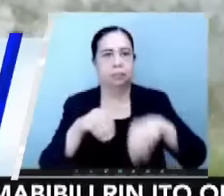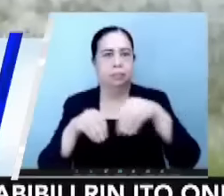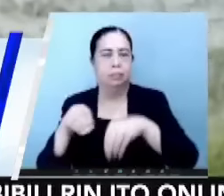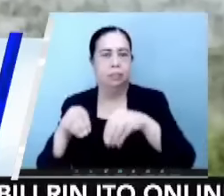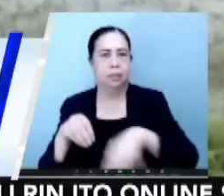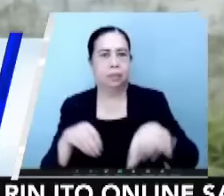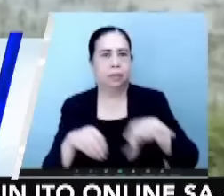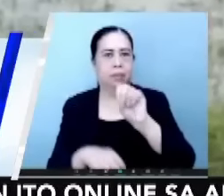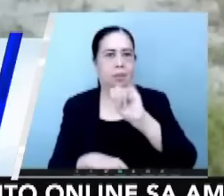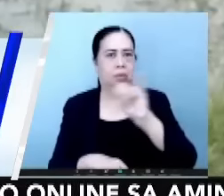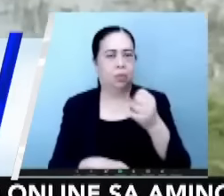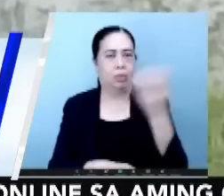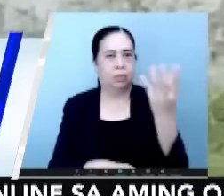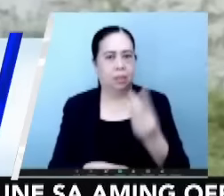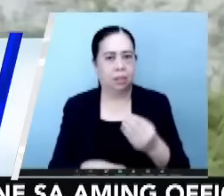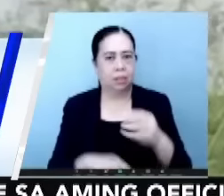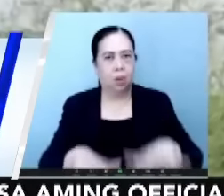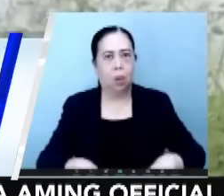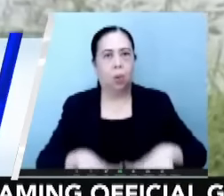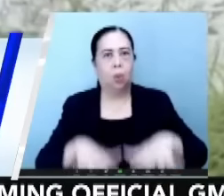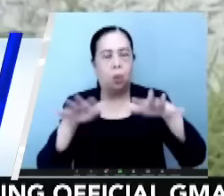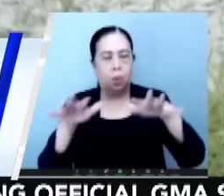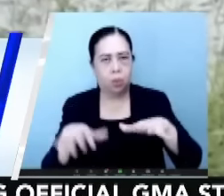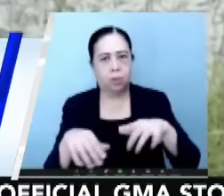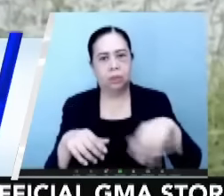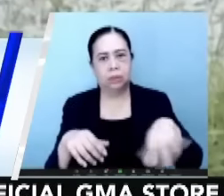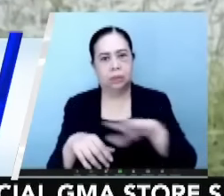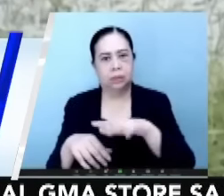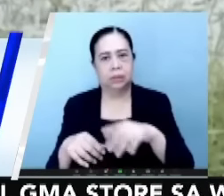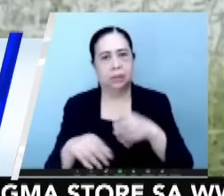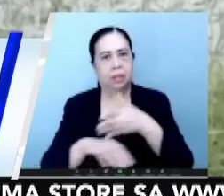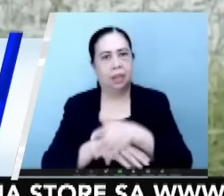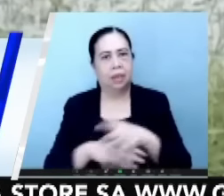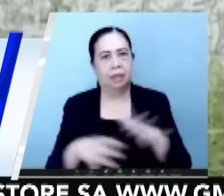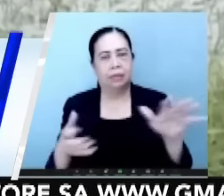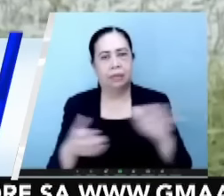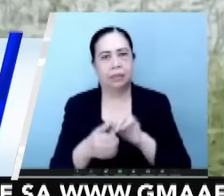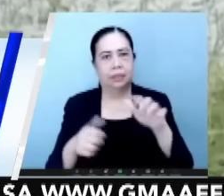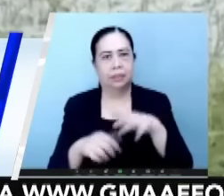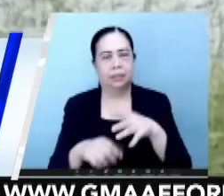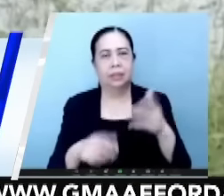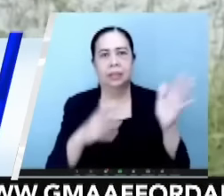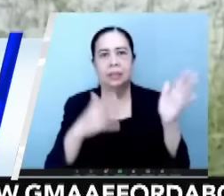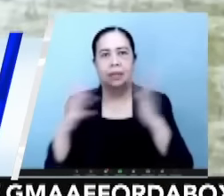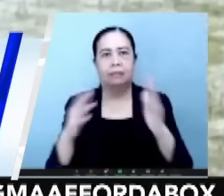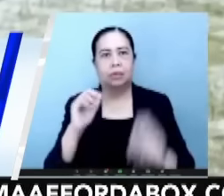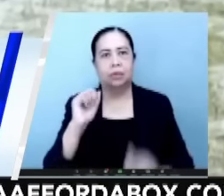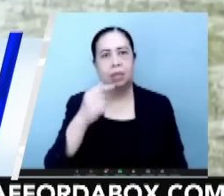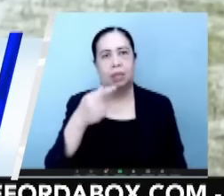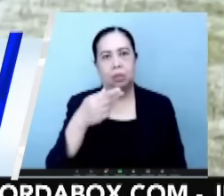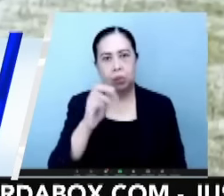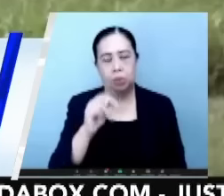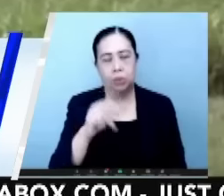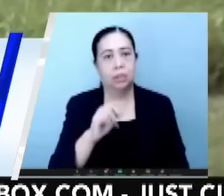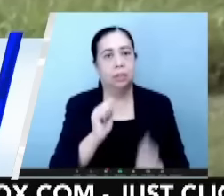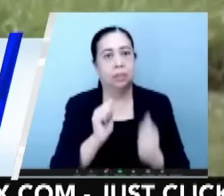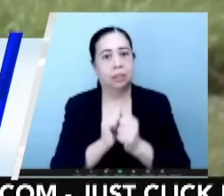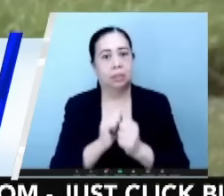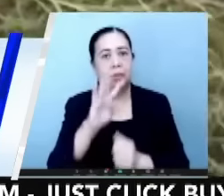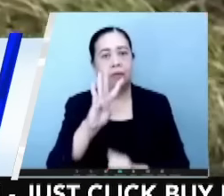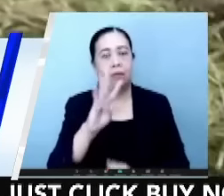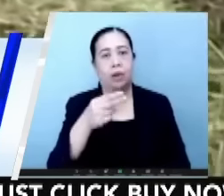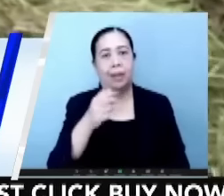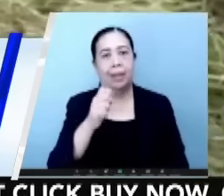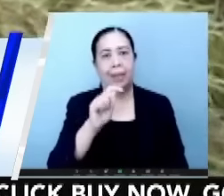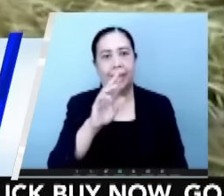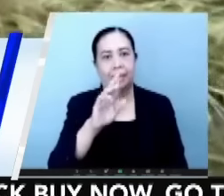kasi sa baha ang ilang palayan sa bayan matapos ang pananalasa ng bagyong Aghon. Kabilang narito ang 4 na hektaryang palayan na sinasaka